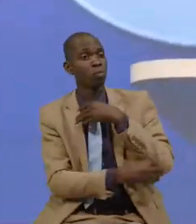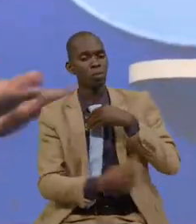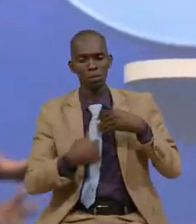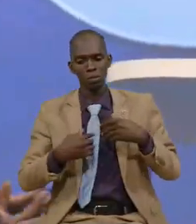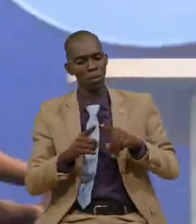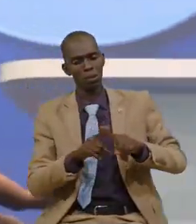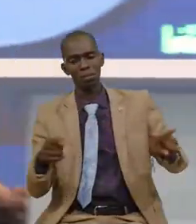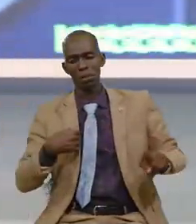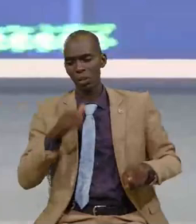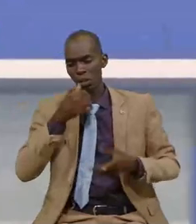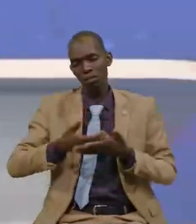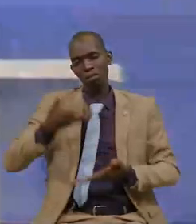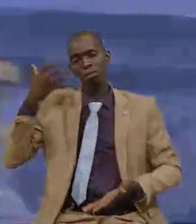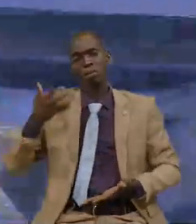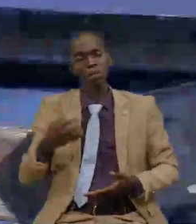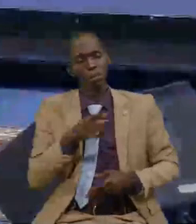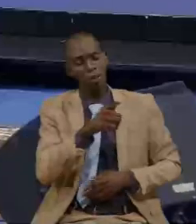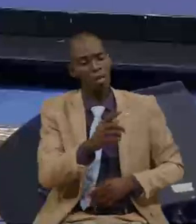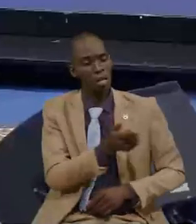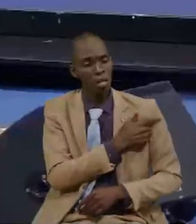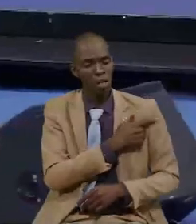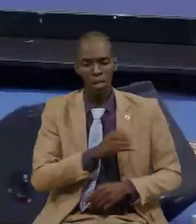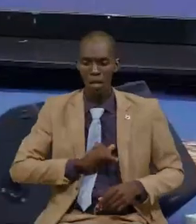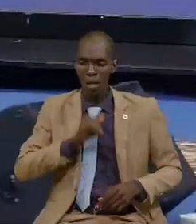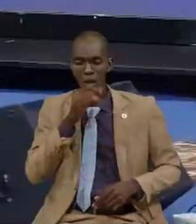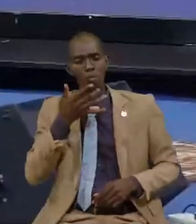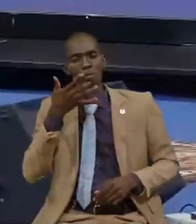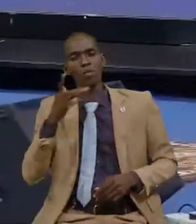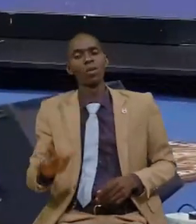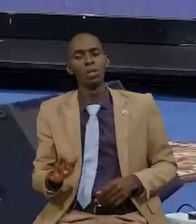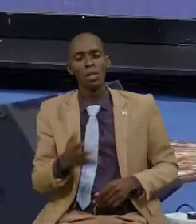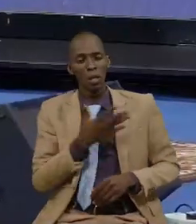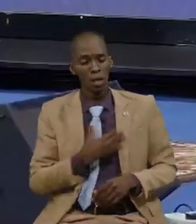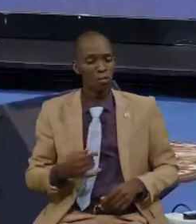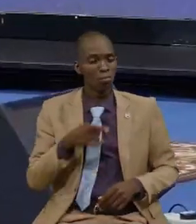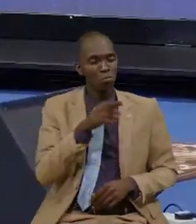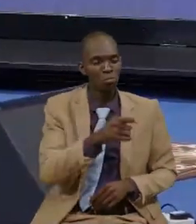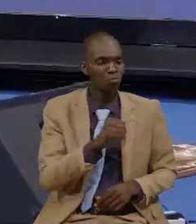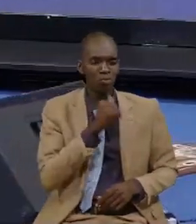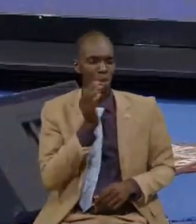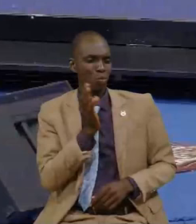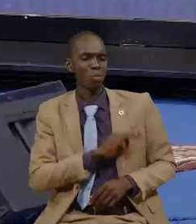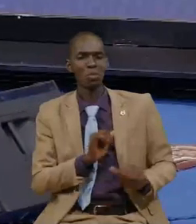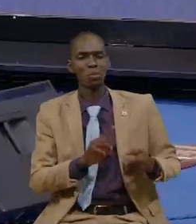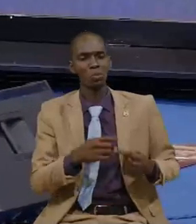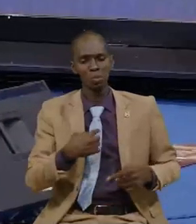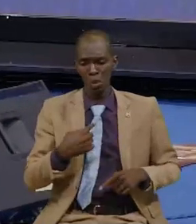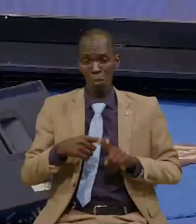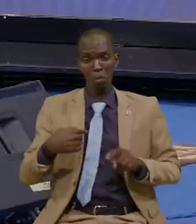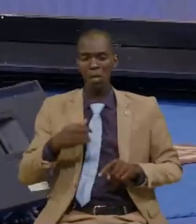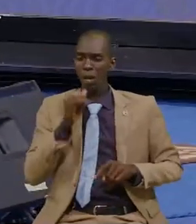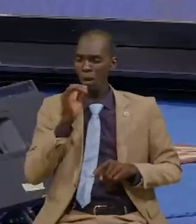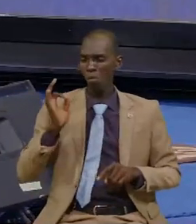Tu es pauvre, je suis riche. Tu es paresseux, je suis vraiment diligent à l'œuvre. Tu es malheureux, je suis